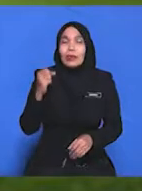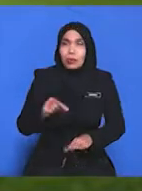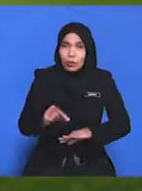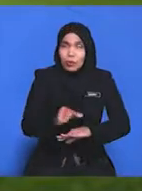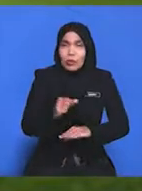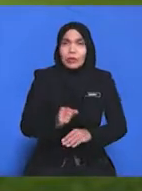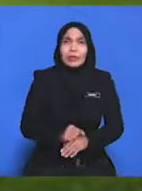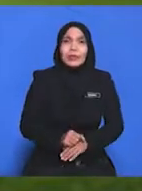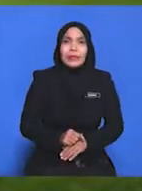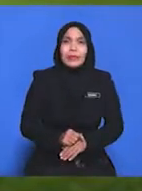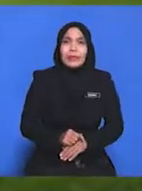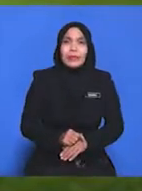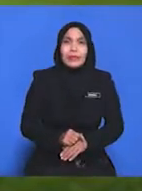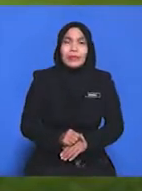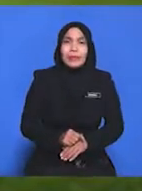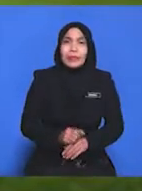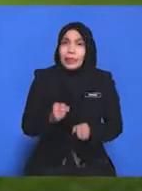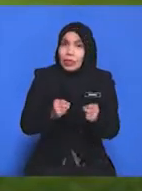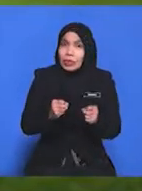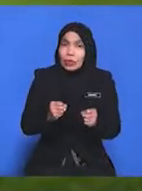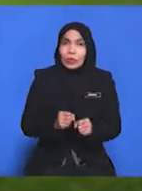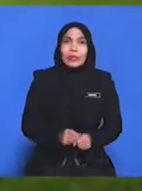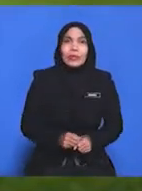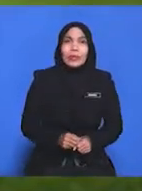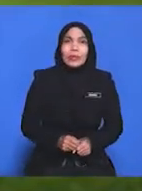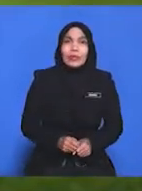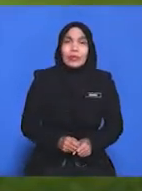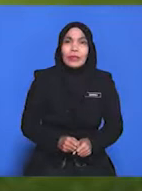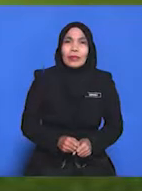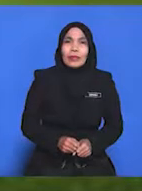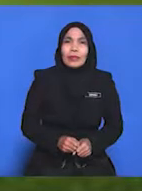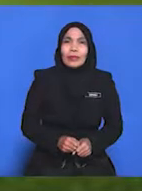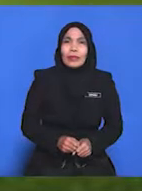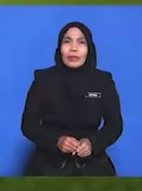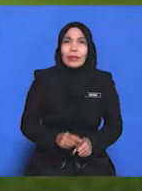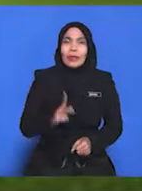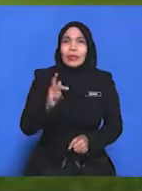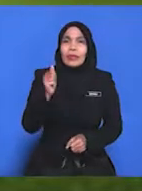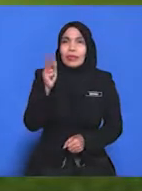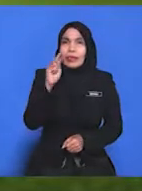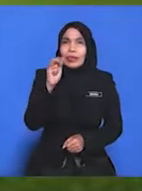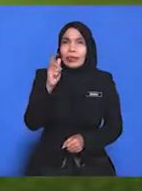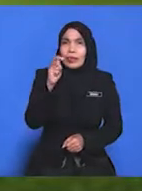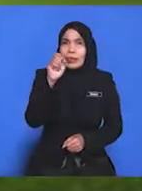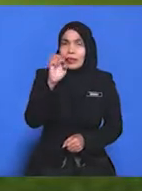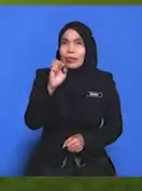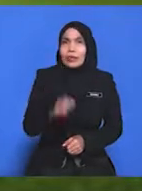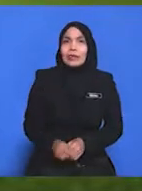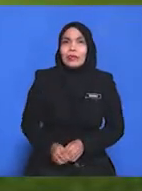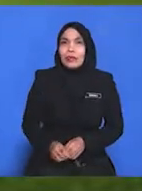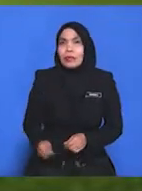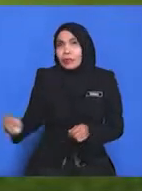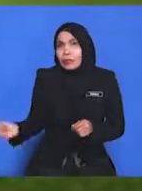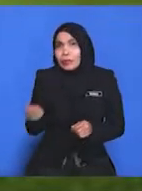sukan-sukan tempur seperti tinju, MMA, karate, tenis, badminton.